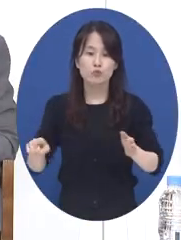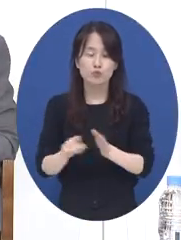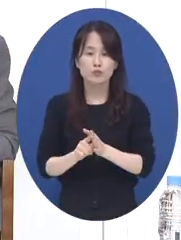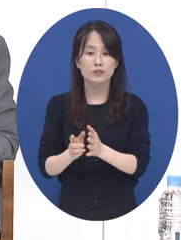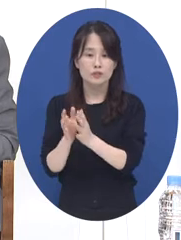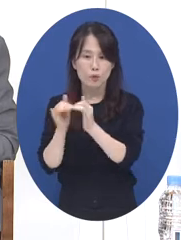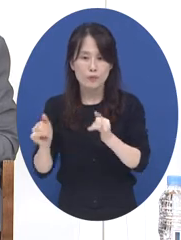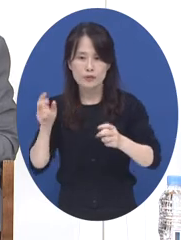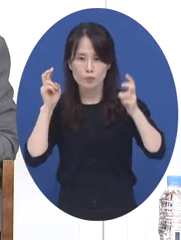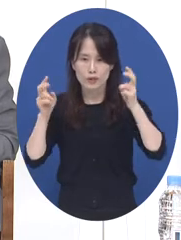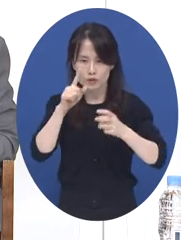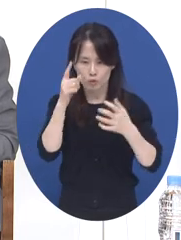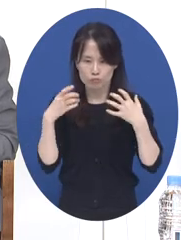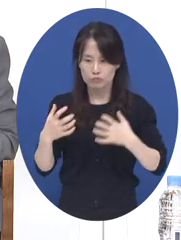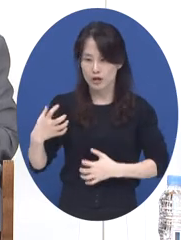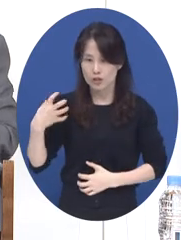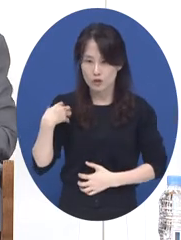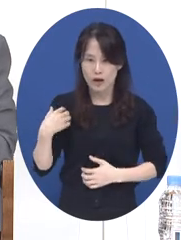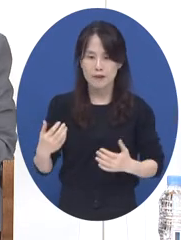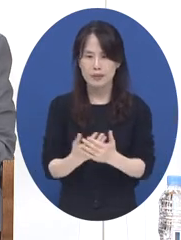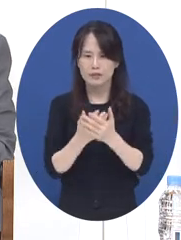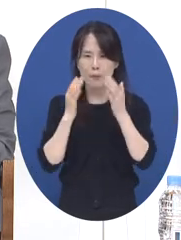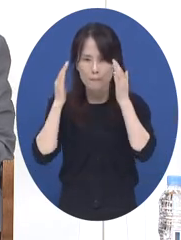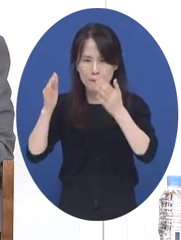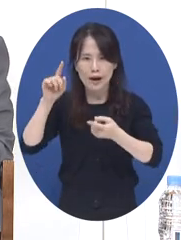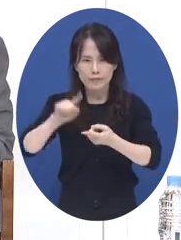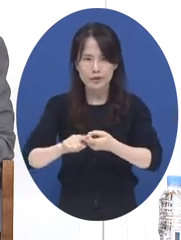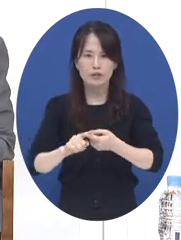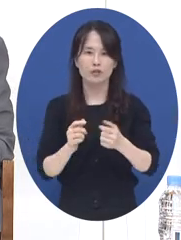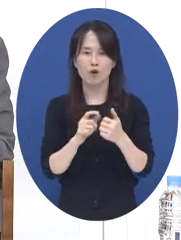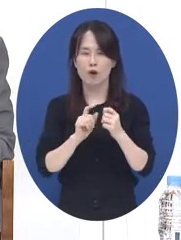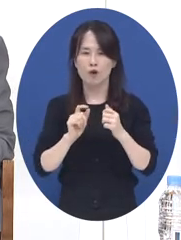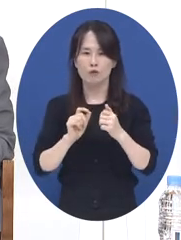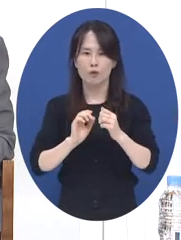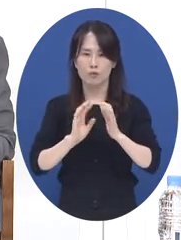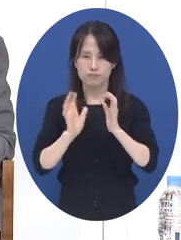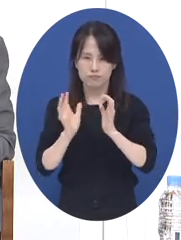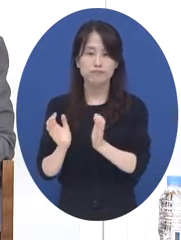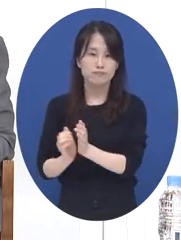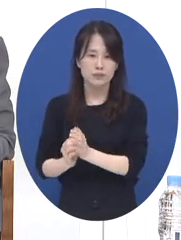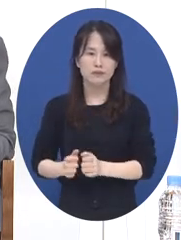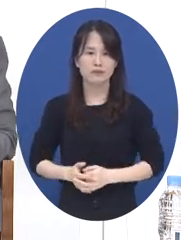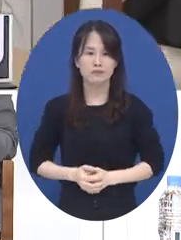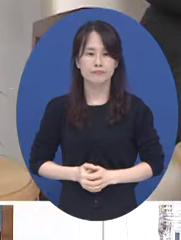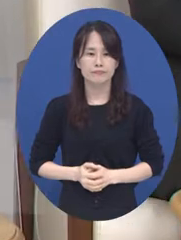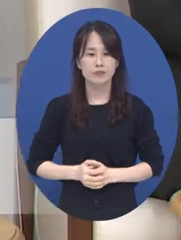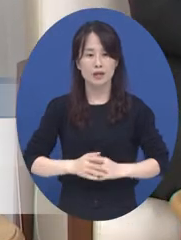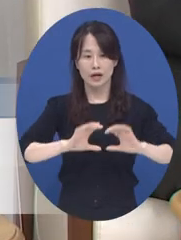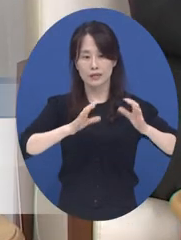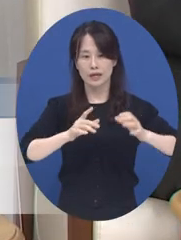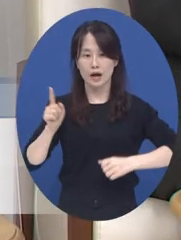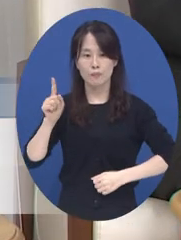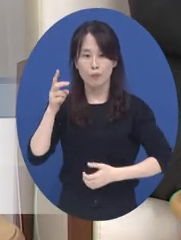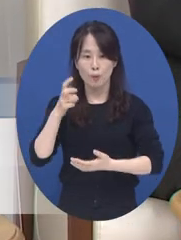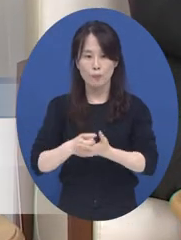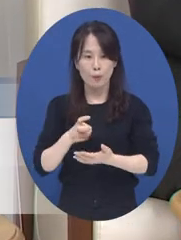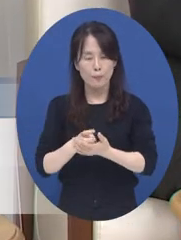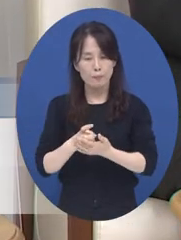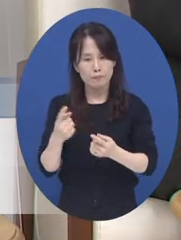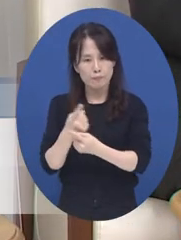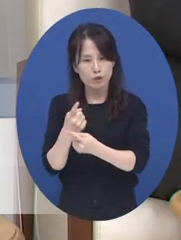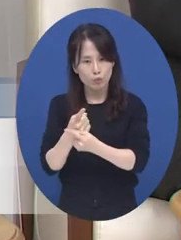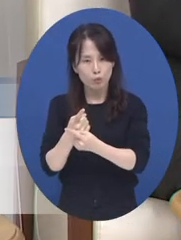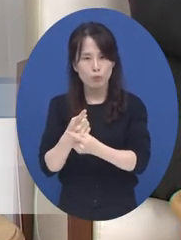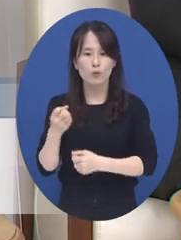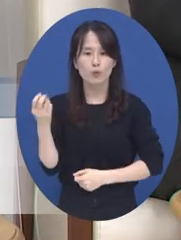만들기 위한 도민 기업 정부의 역할과 발전 방향에 대해 논의하는 시간 국가가 이런 어떤 법